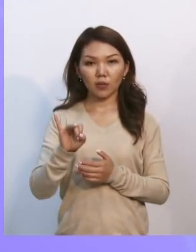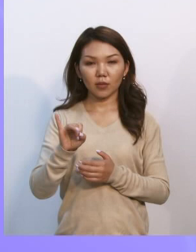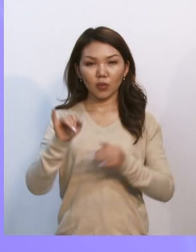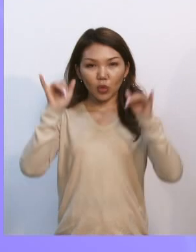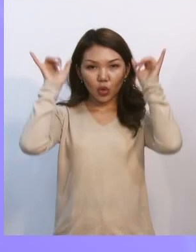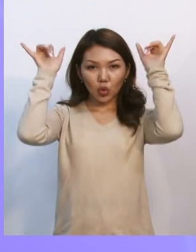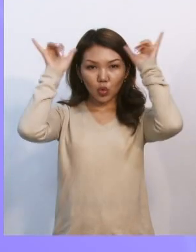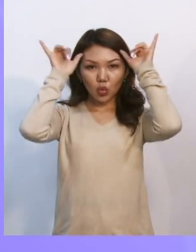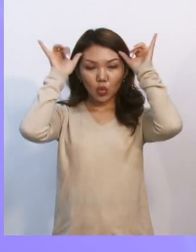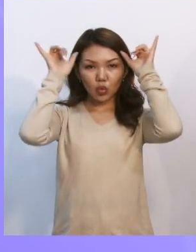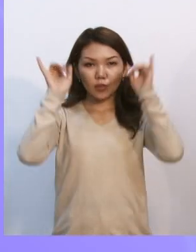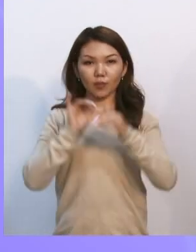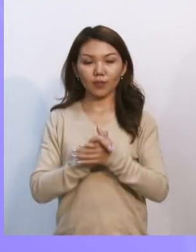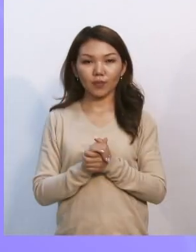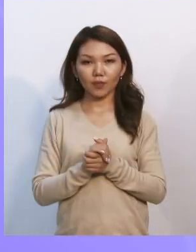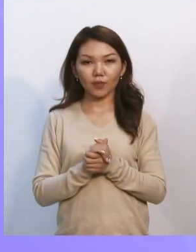уй.